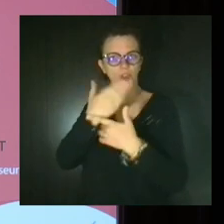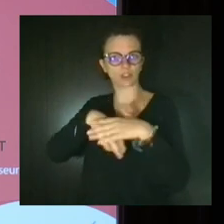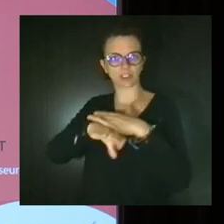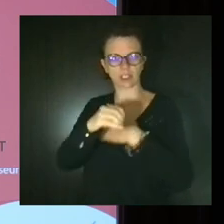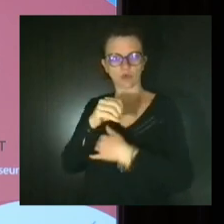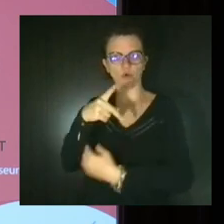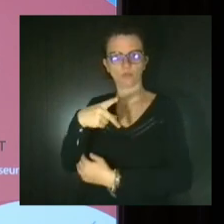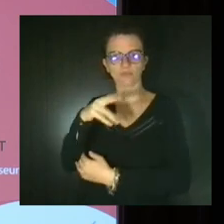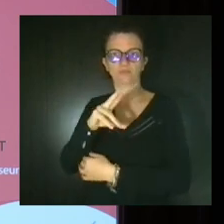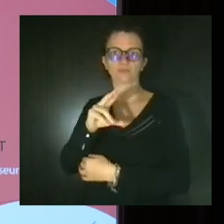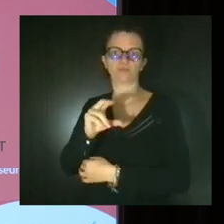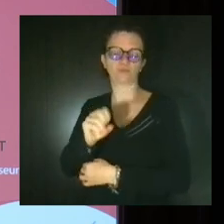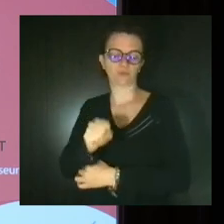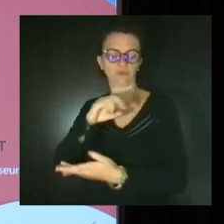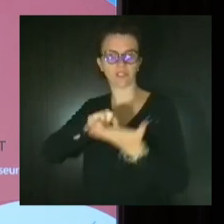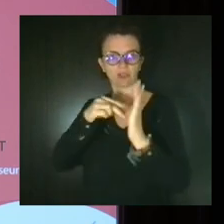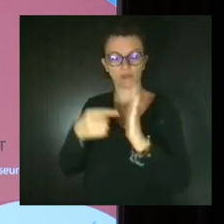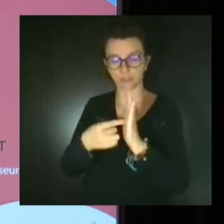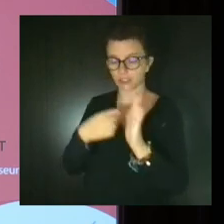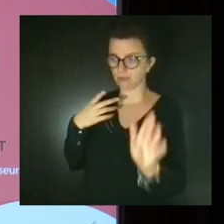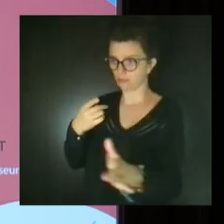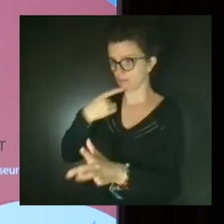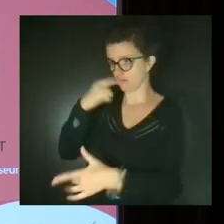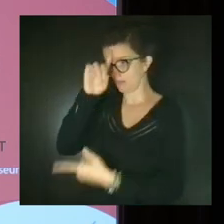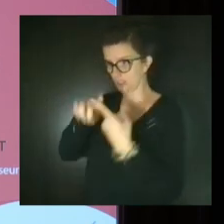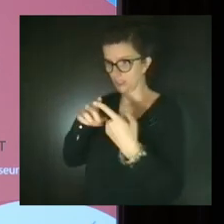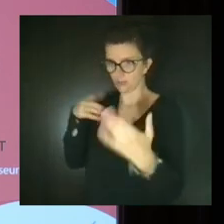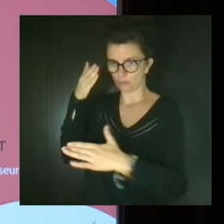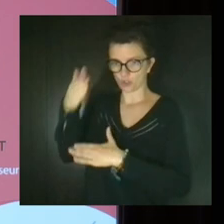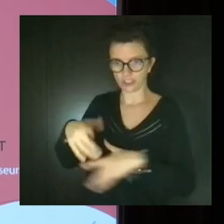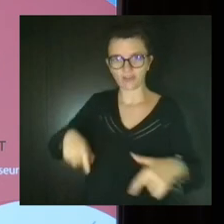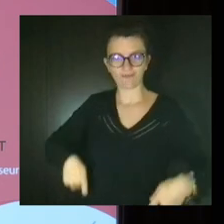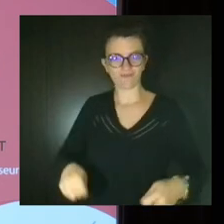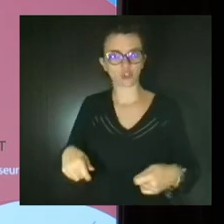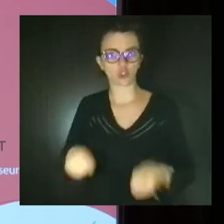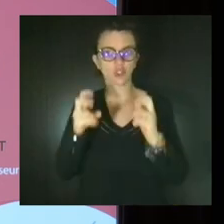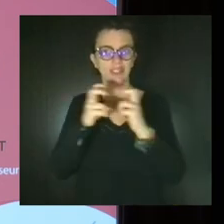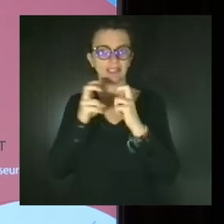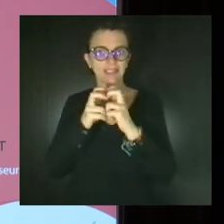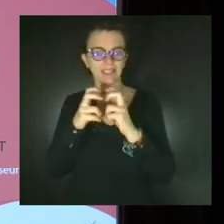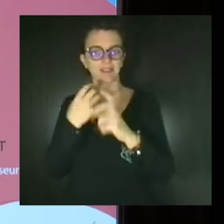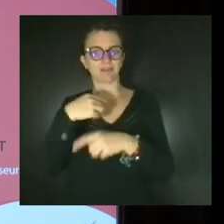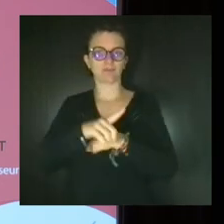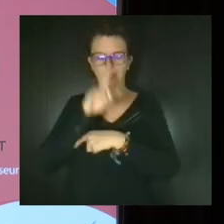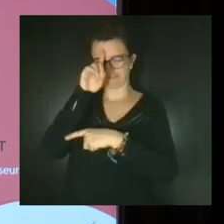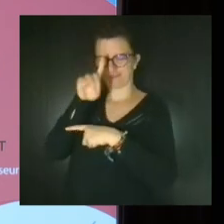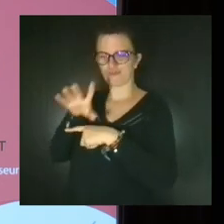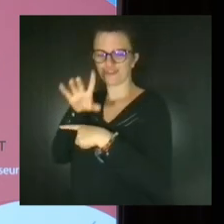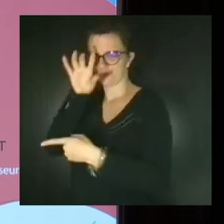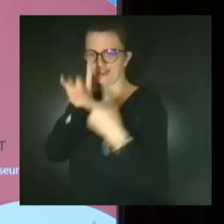grand projet d'un fauteuil électrique, mais qui a également un avis sur le sport, comme